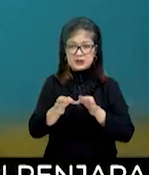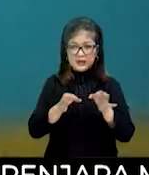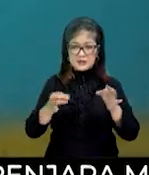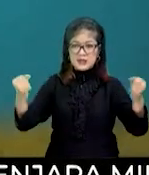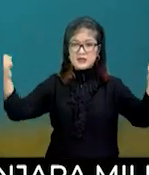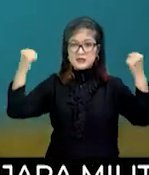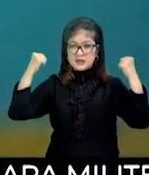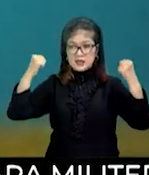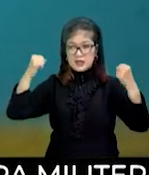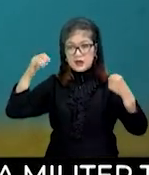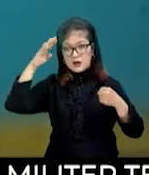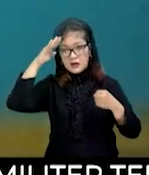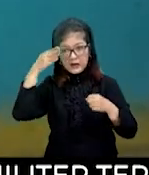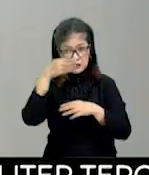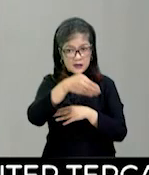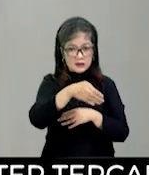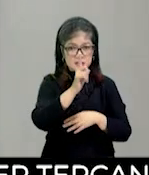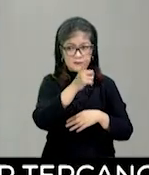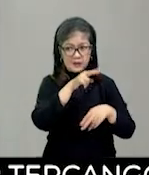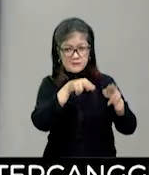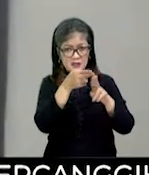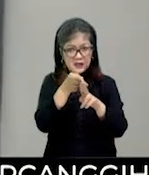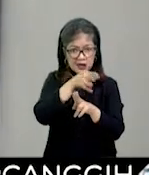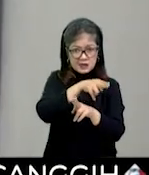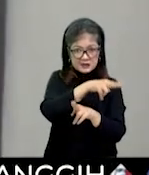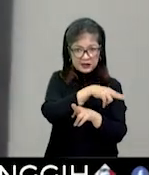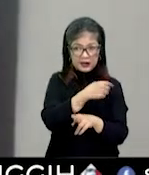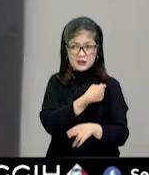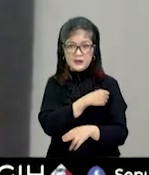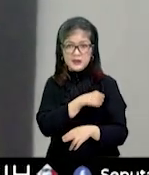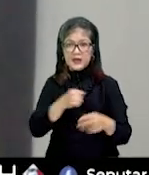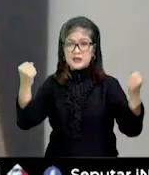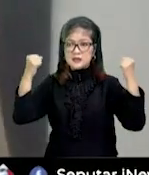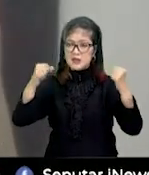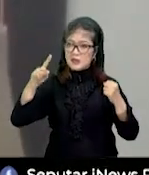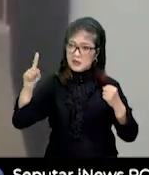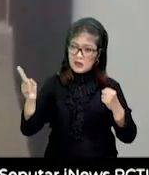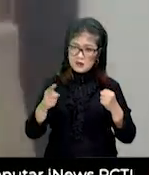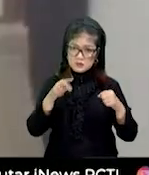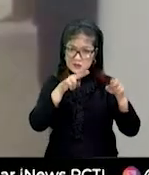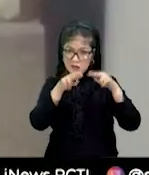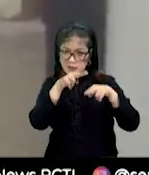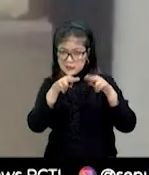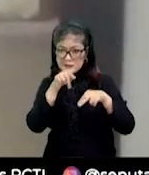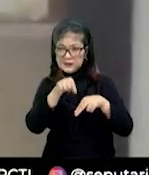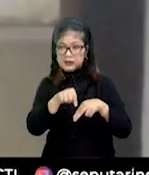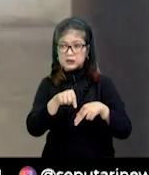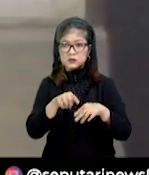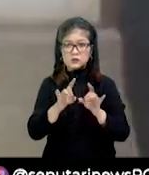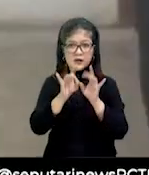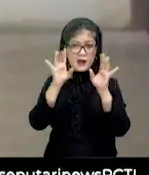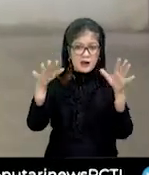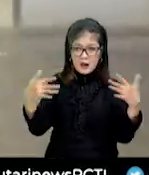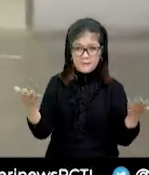pria tersebut. Kementerian Kesehatan masih menelusuri jenis varian virus Omikron yang ditemukan dan bagaimana transmisi